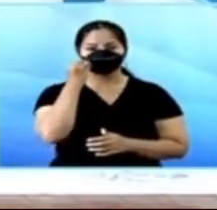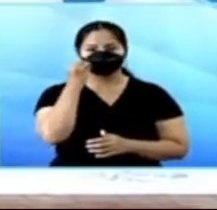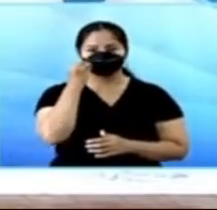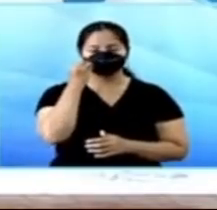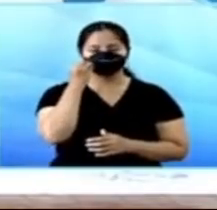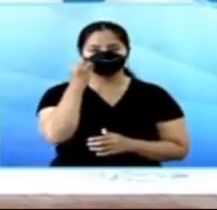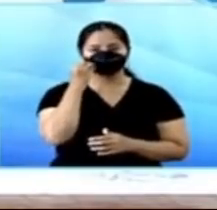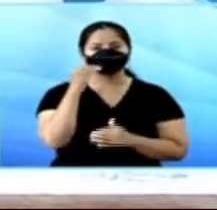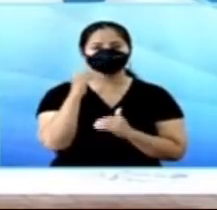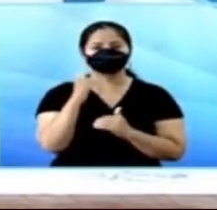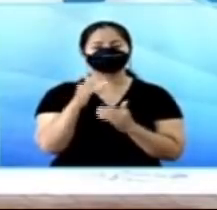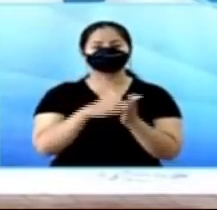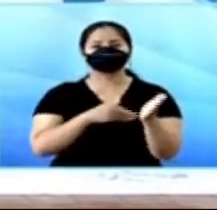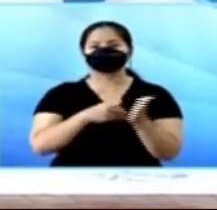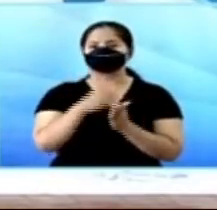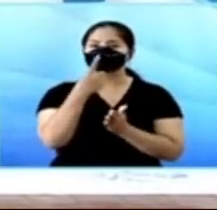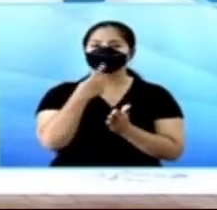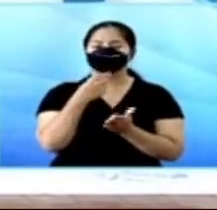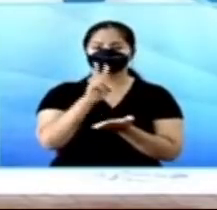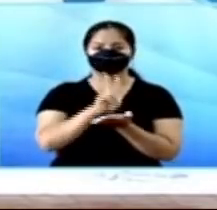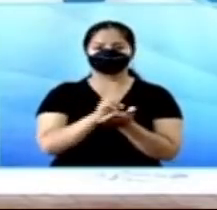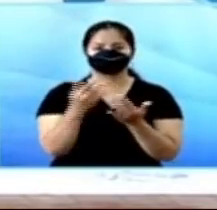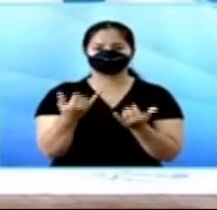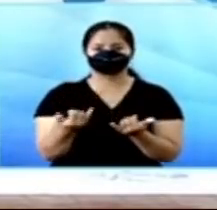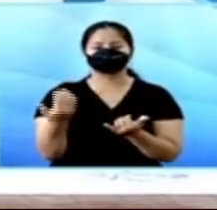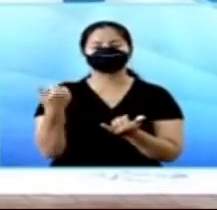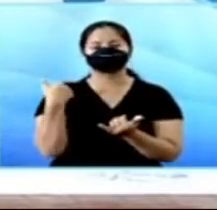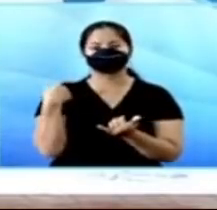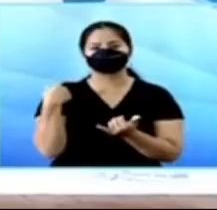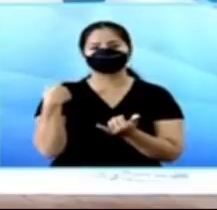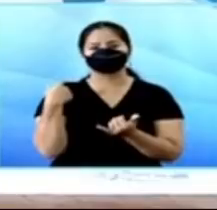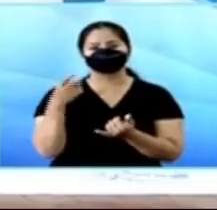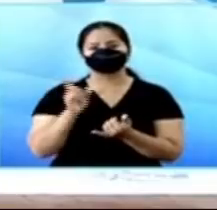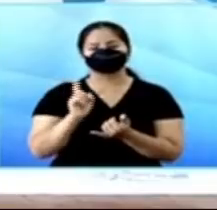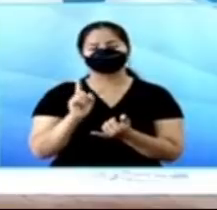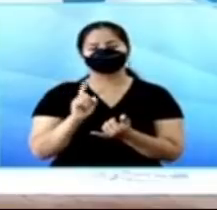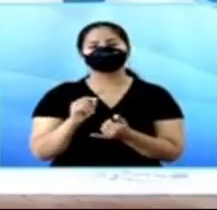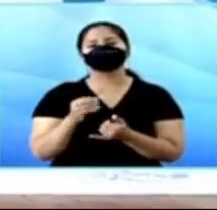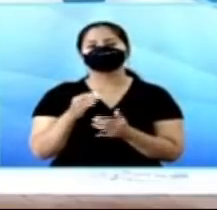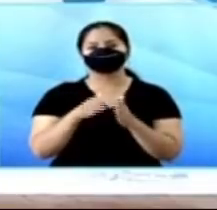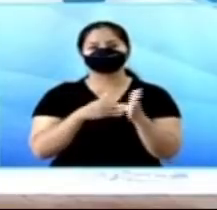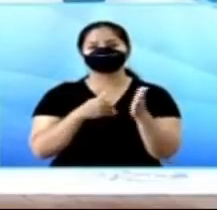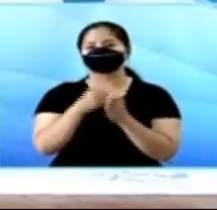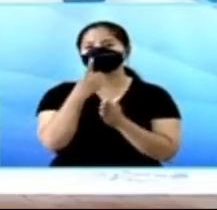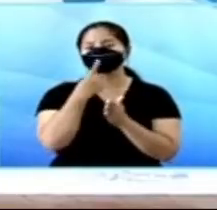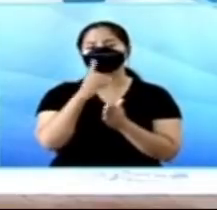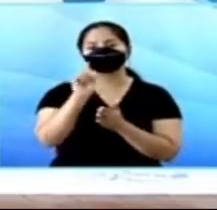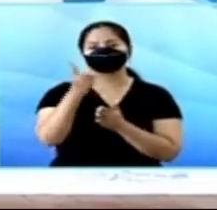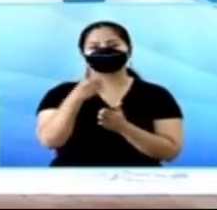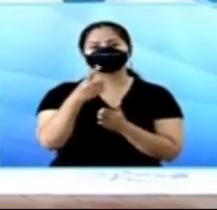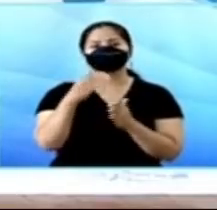แดงสารนครหลวงวิจารณ์นั้นมีบ้านแดงใหม่8บ้าน